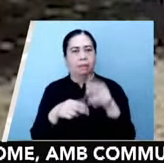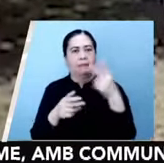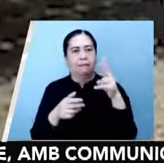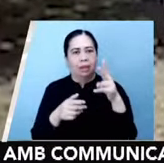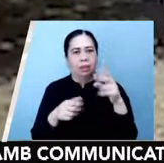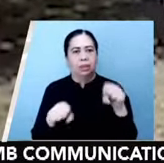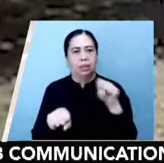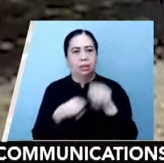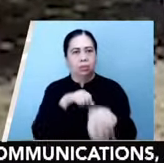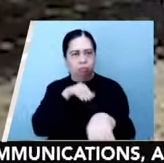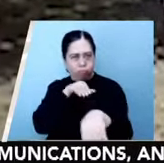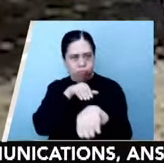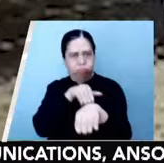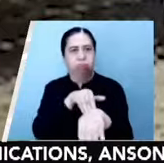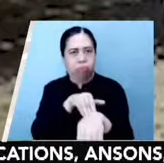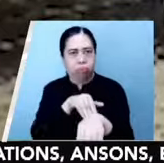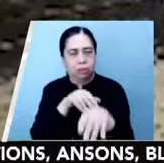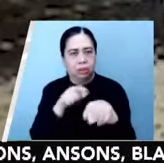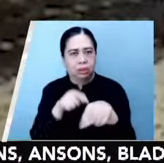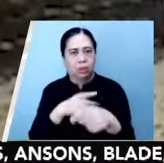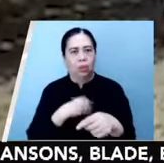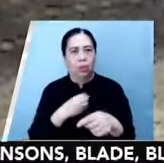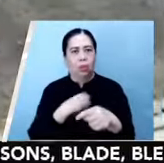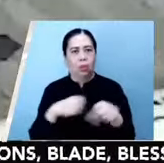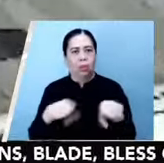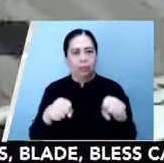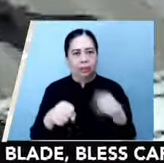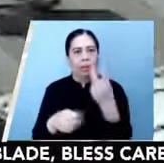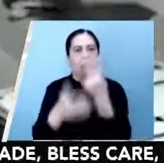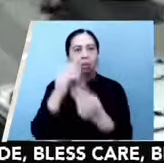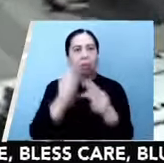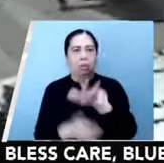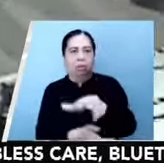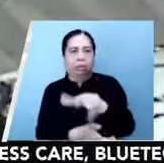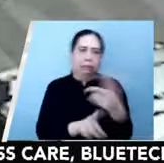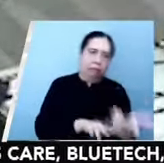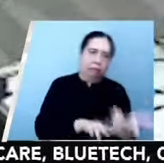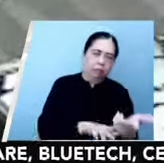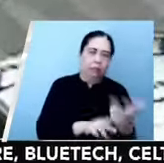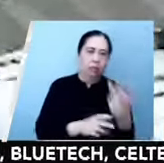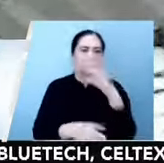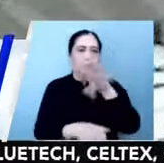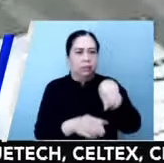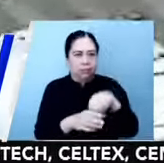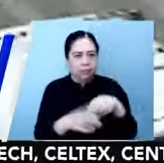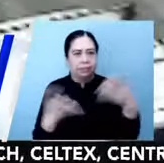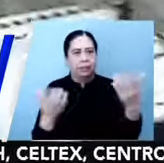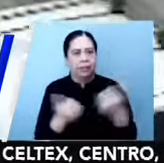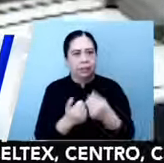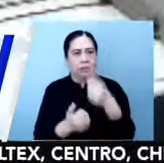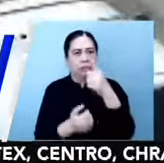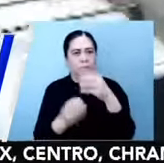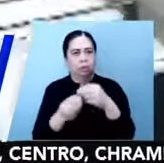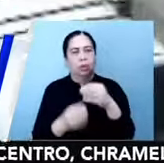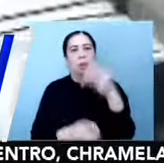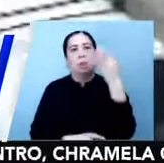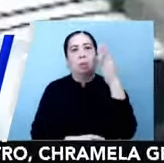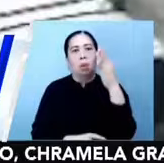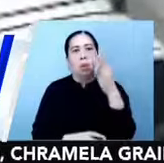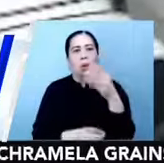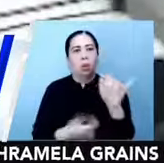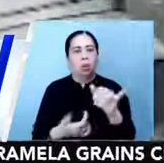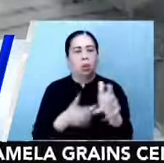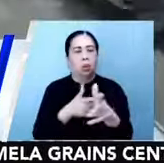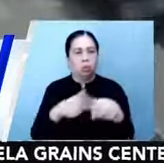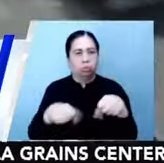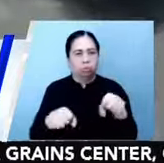sumalpok ito sa puting motorsiklo at parehong natumba. Damay rin sa aksidente ang isang asul na motorsiklo. Wala namang nasaktan